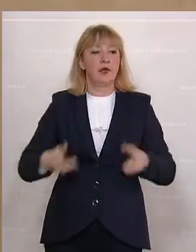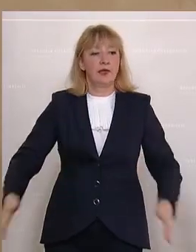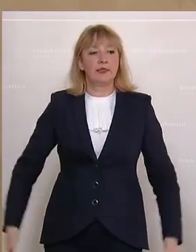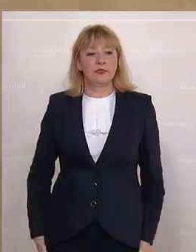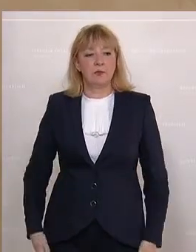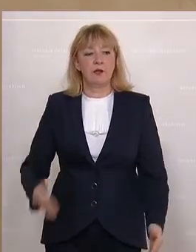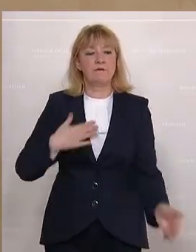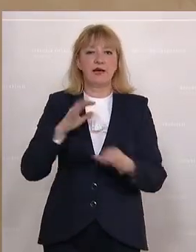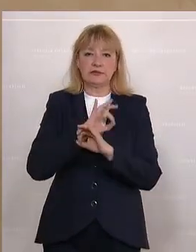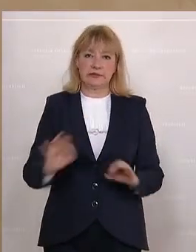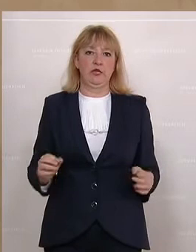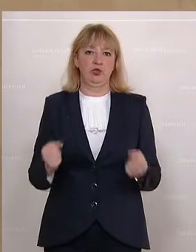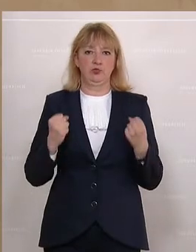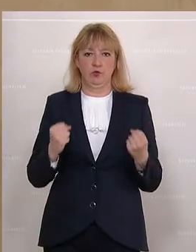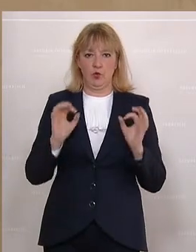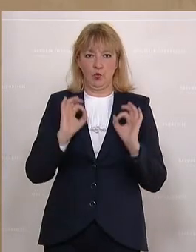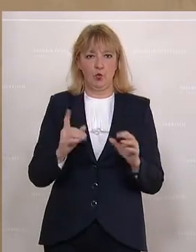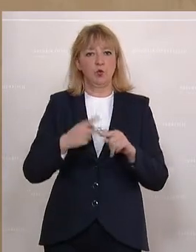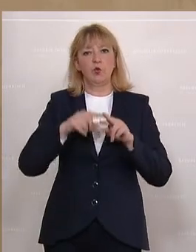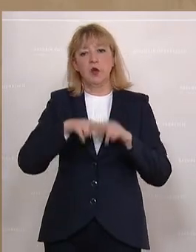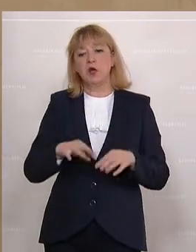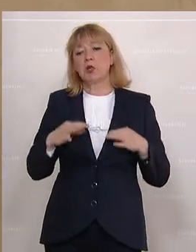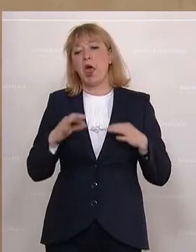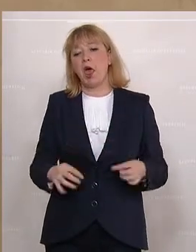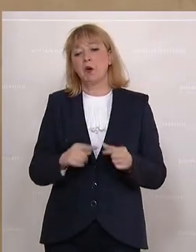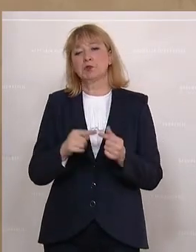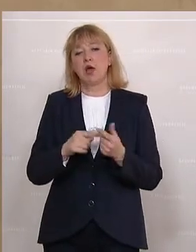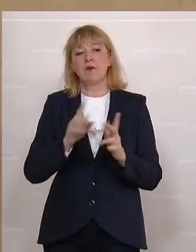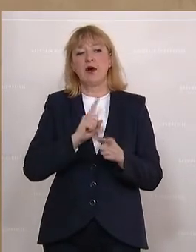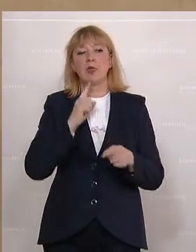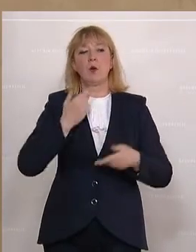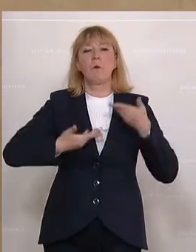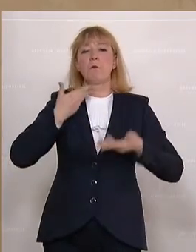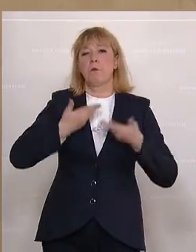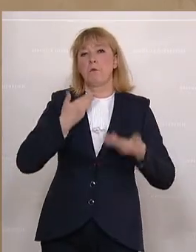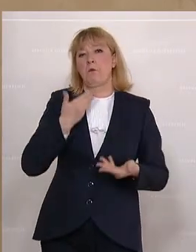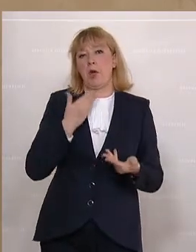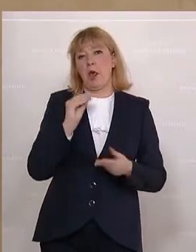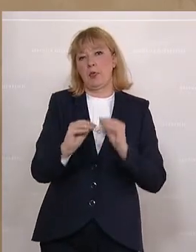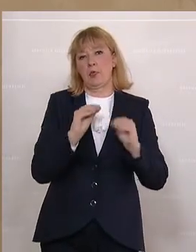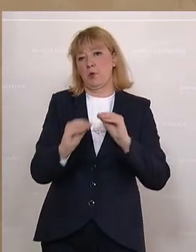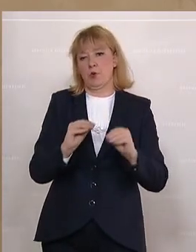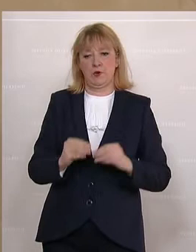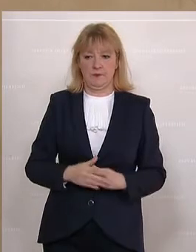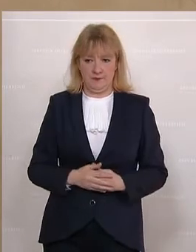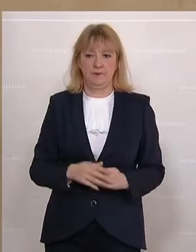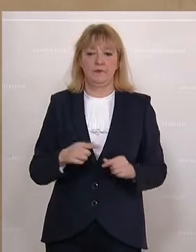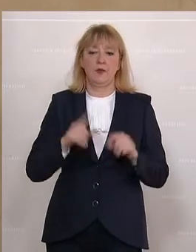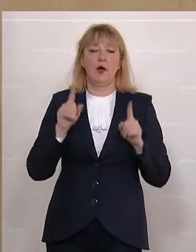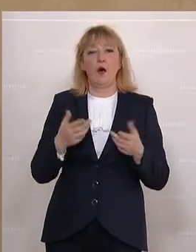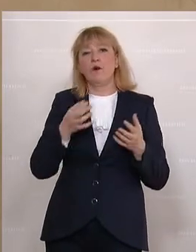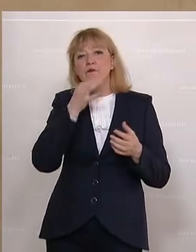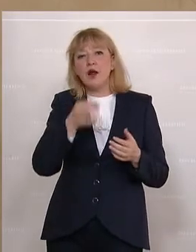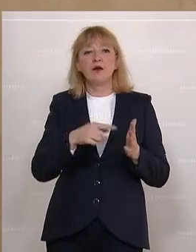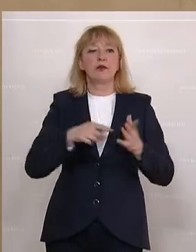den oben groß und der rest war bis auf wenige ausnahmen beratungs freudig gerade offene fragen beispielsweise